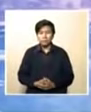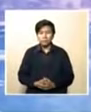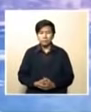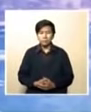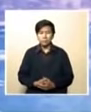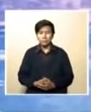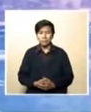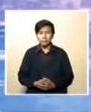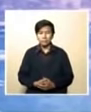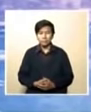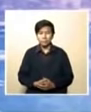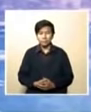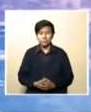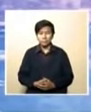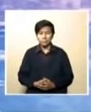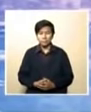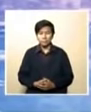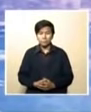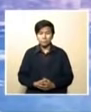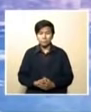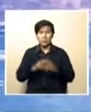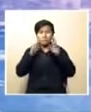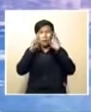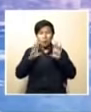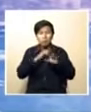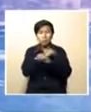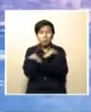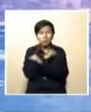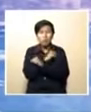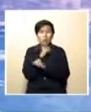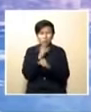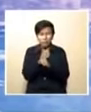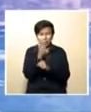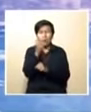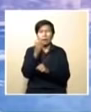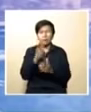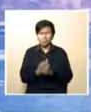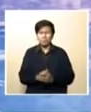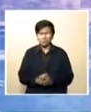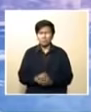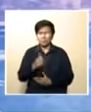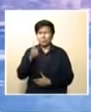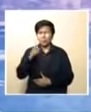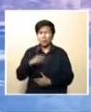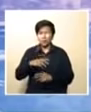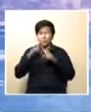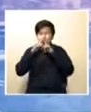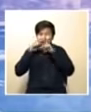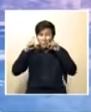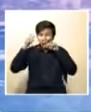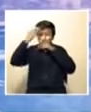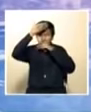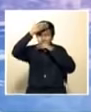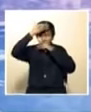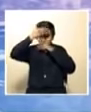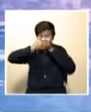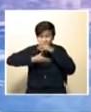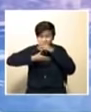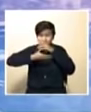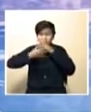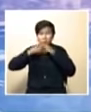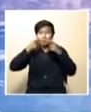งระดับคอเนี่ยนะครับก็อย่างน้อยก็ยังกันการฟุ้งกระจายถ้าเรายืนพูดคุยกันละอองของน้ำลาย